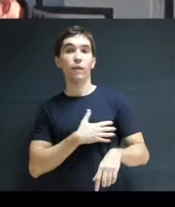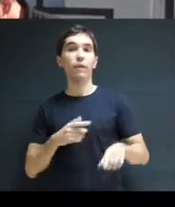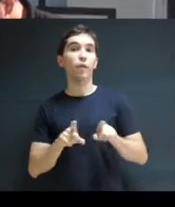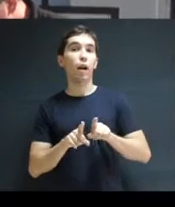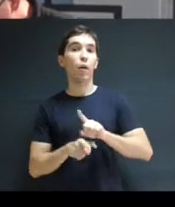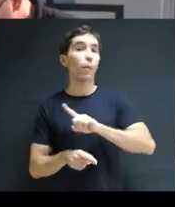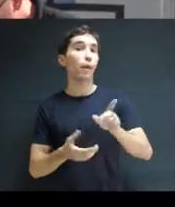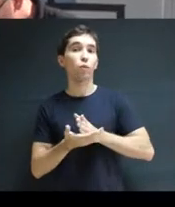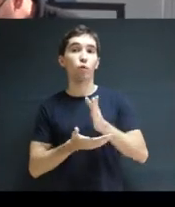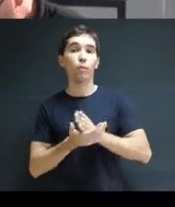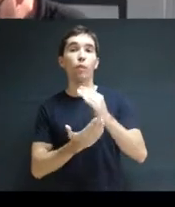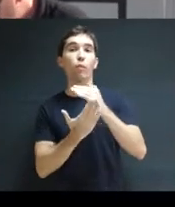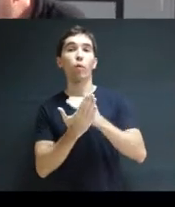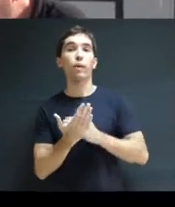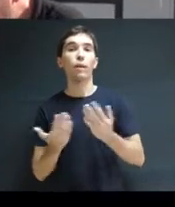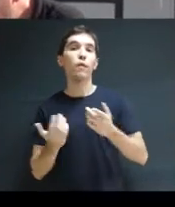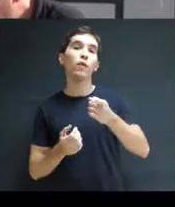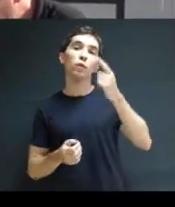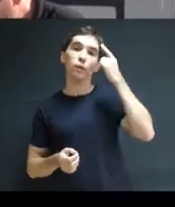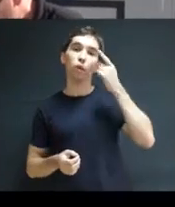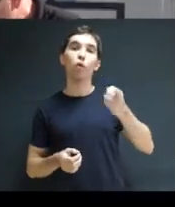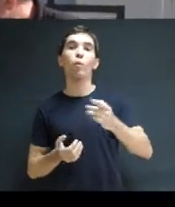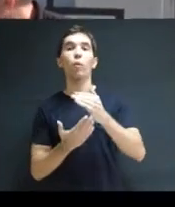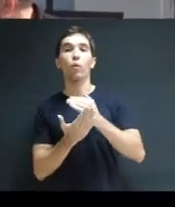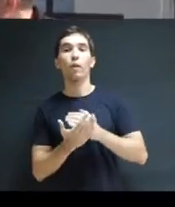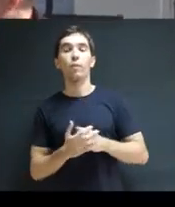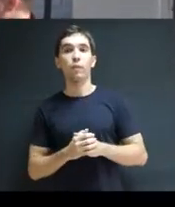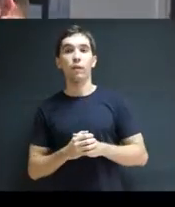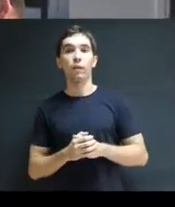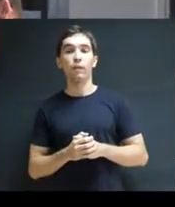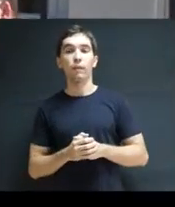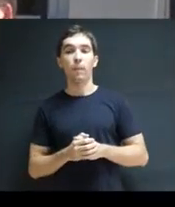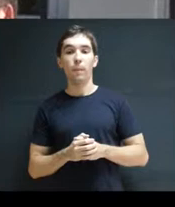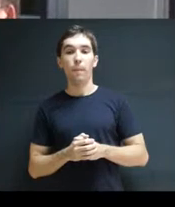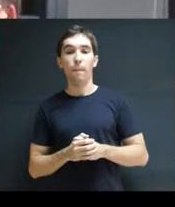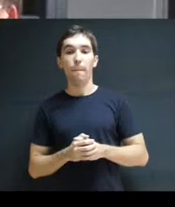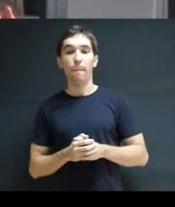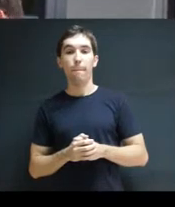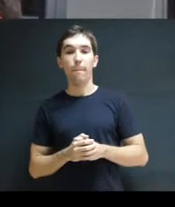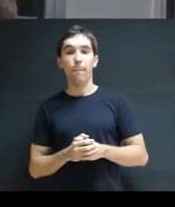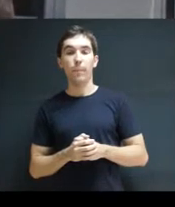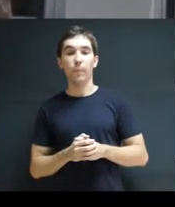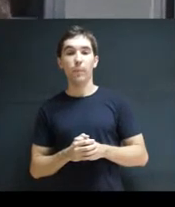neformalan program. Kako je vaše mišljenje o tome i mislite li vi da je on koristan?